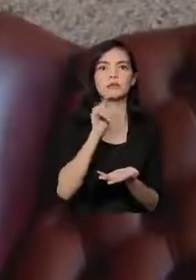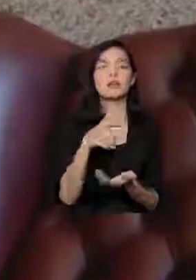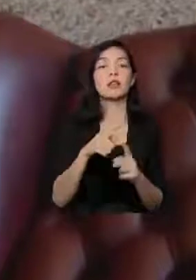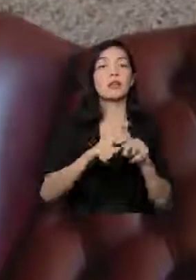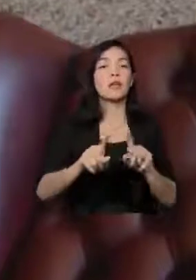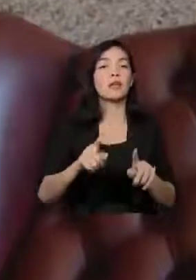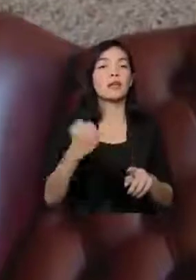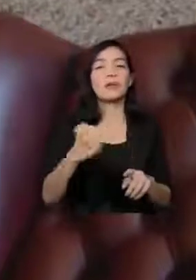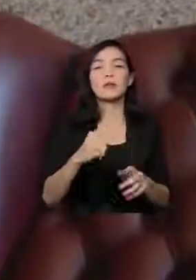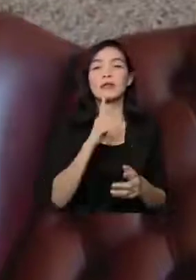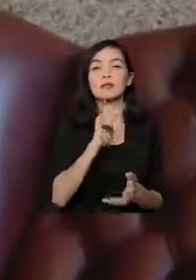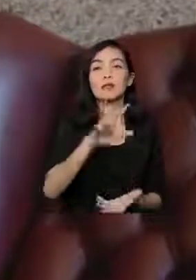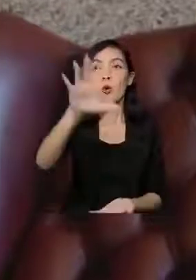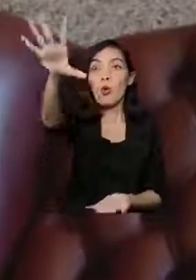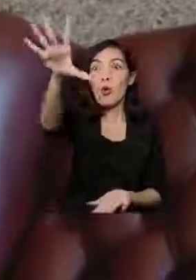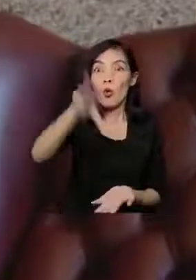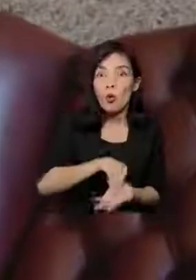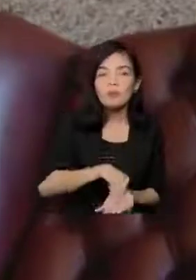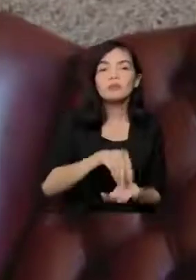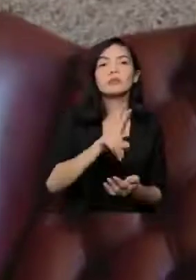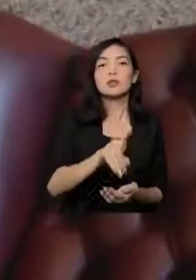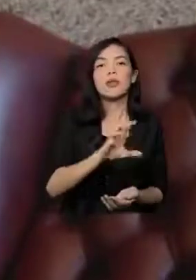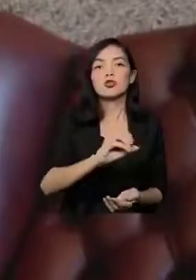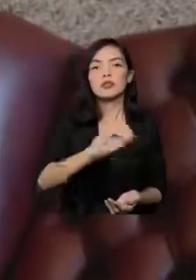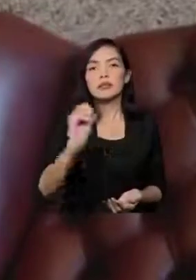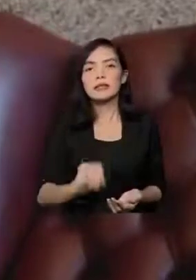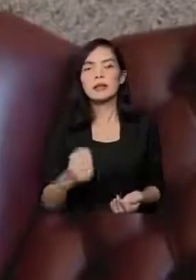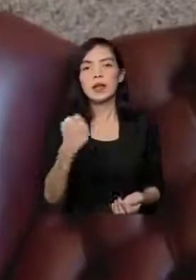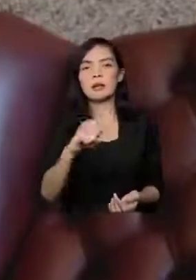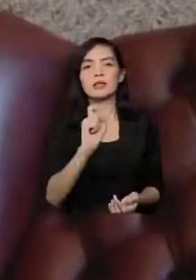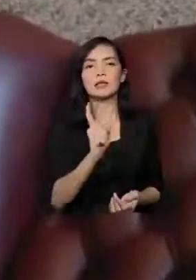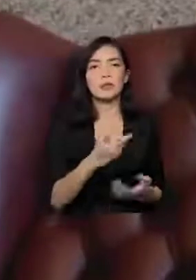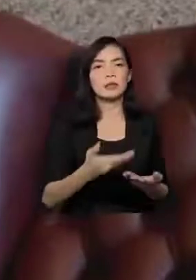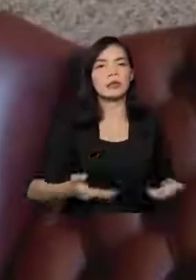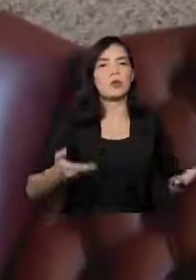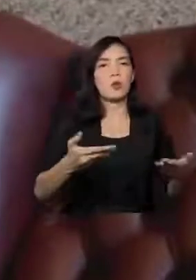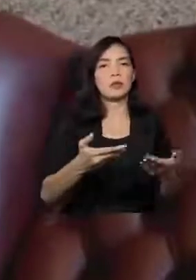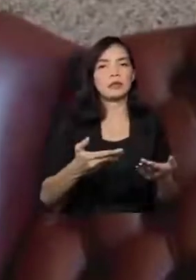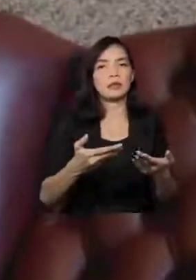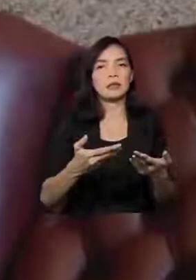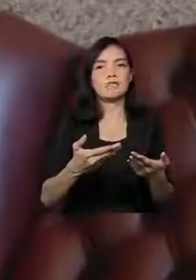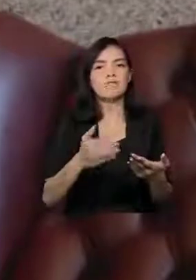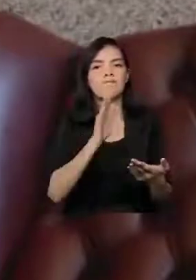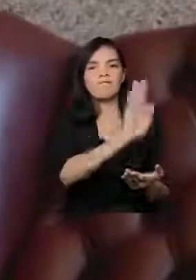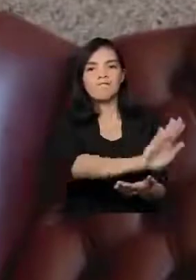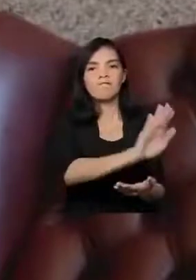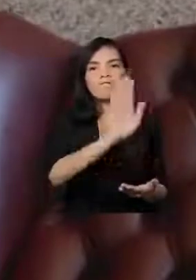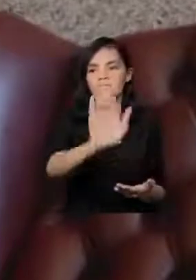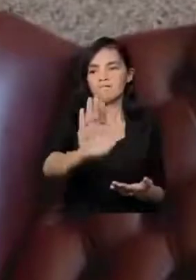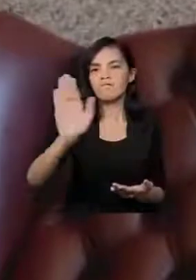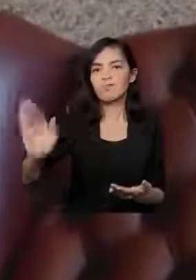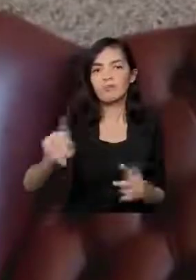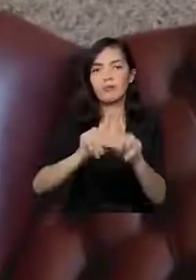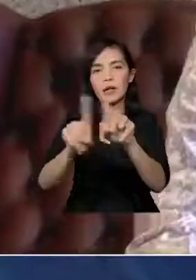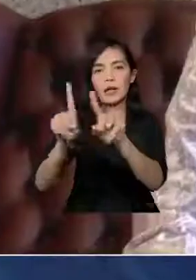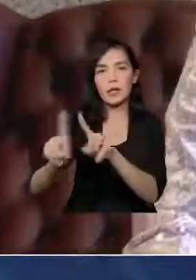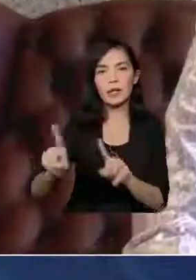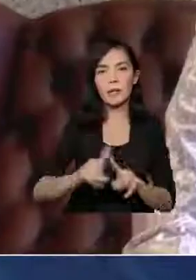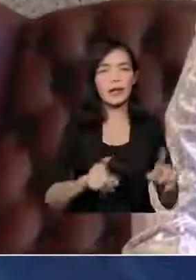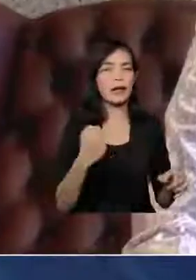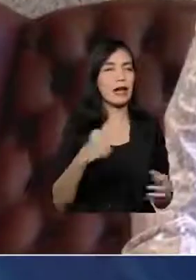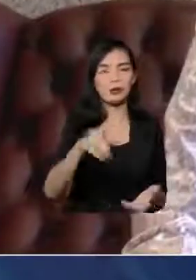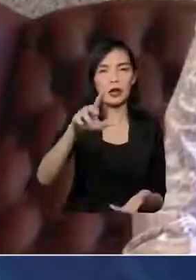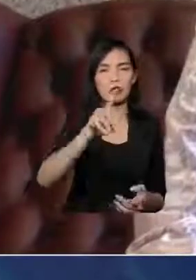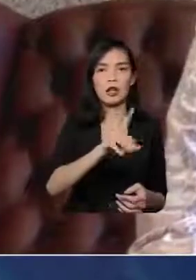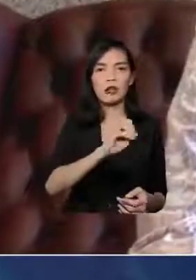tidak bisa 100% dicopy PES karena akan ada perbedaan-perbedaan situasi dan kondisi di masing-masing daerah Hai